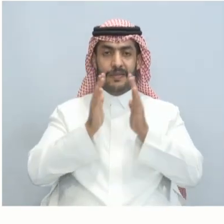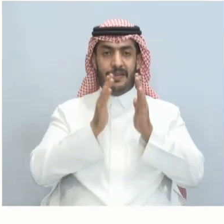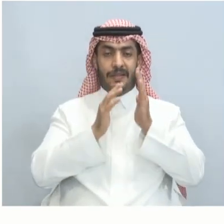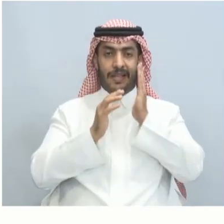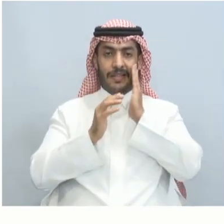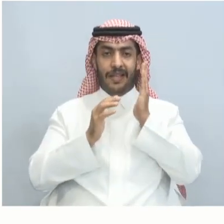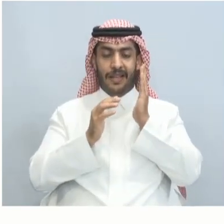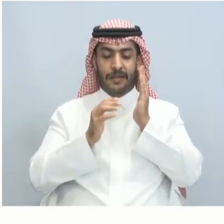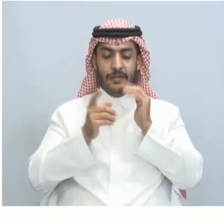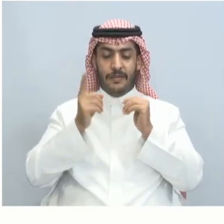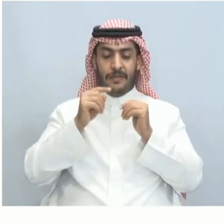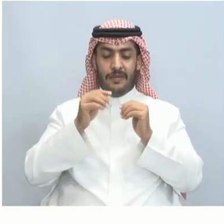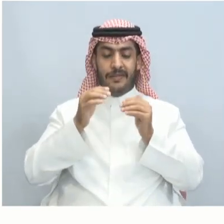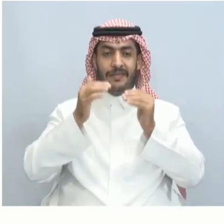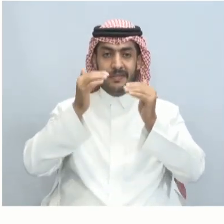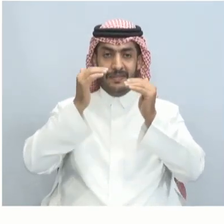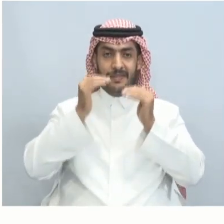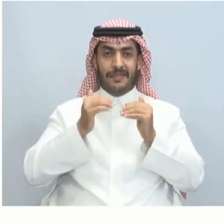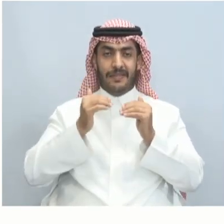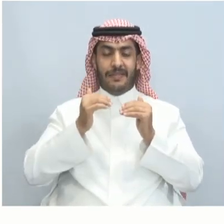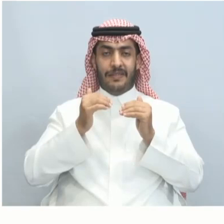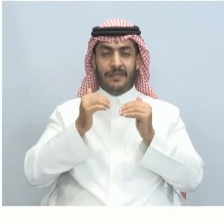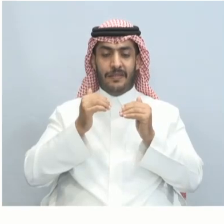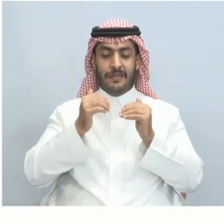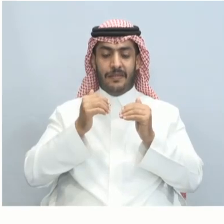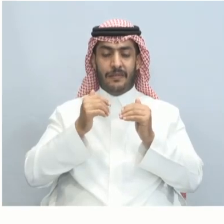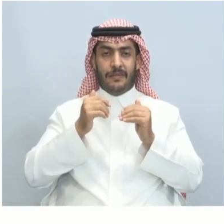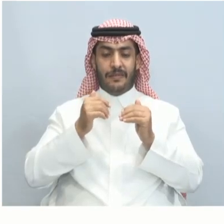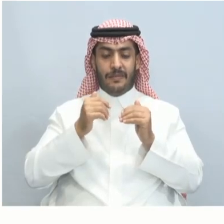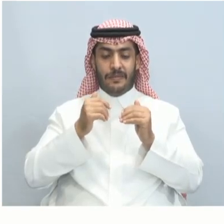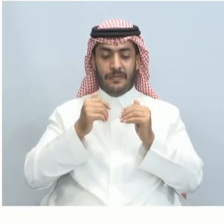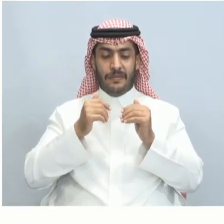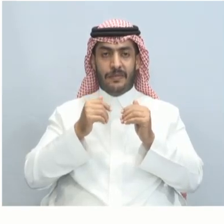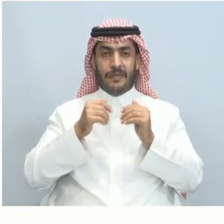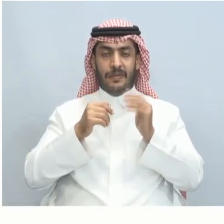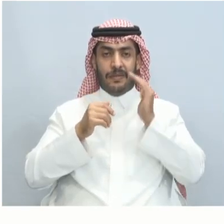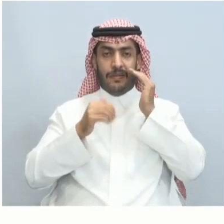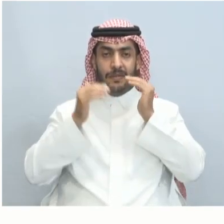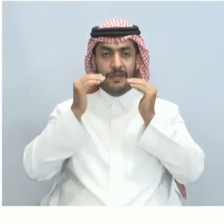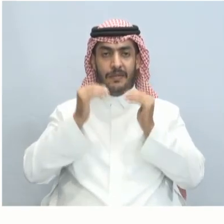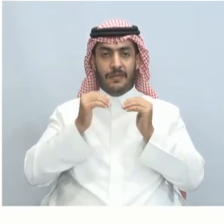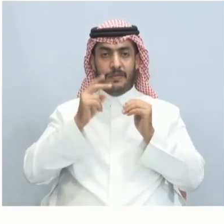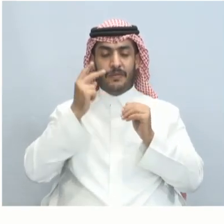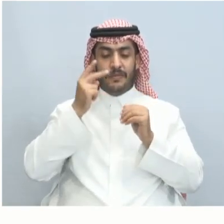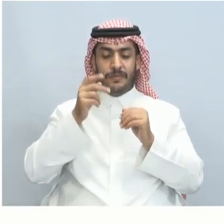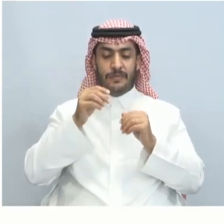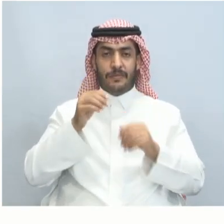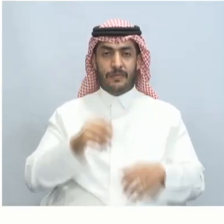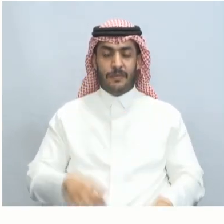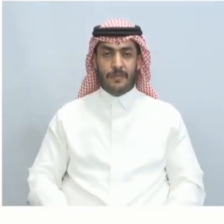اليسار ومن ثم وحدتين الى اسفل فاصبح س شرطه هو الراس المناظر لسين